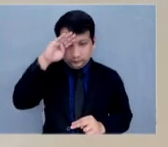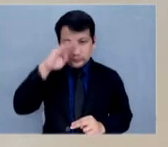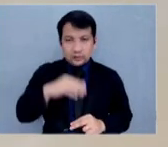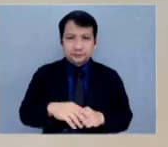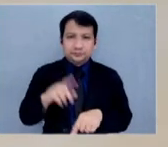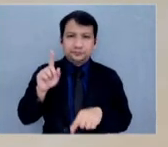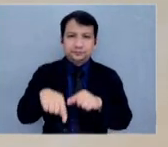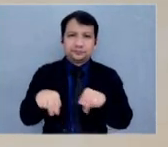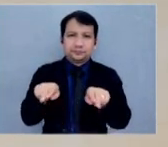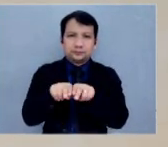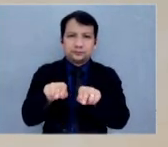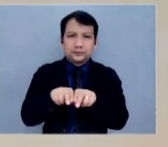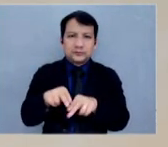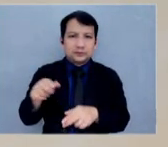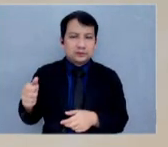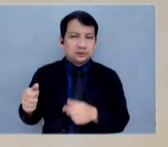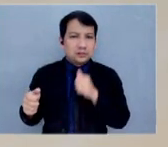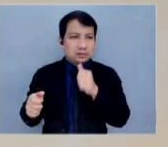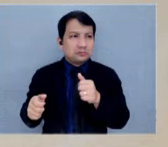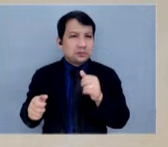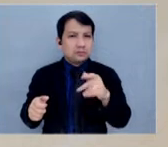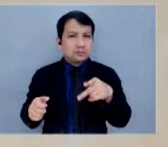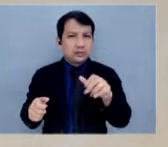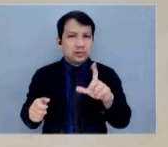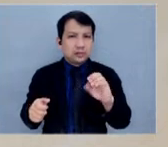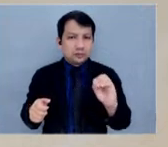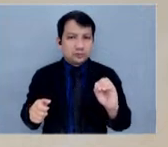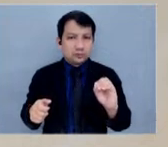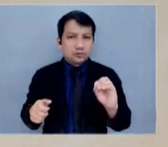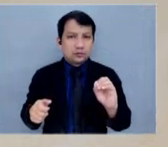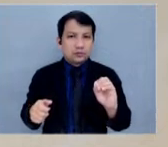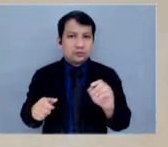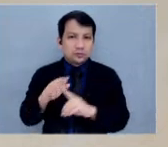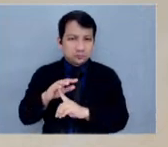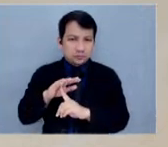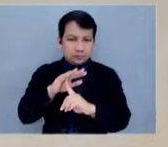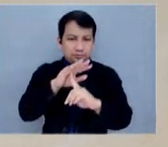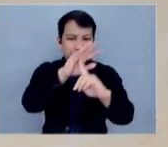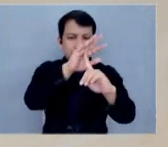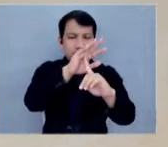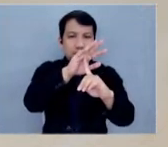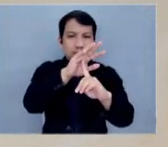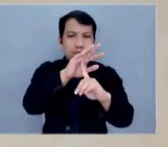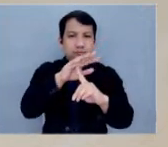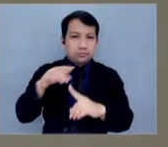talagang normal para sa mga piloto natin na lumipad sa airspace